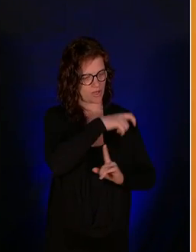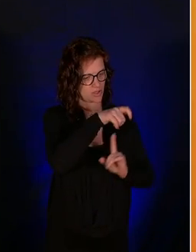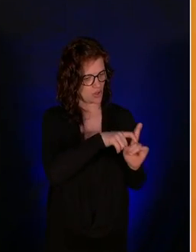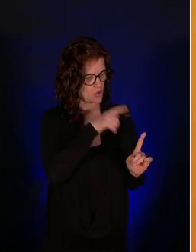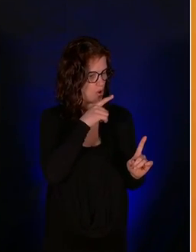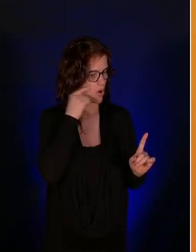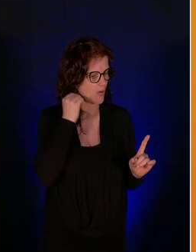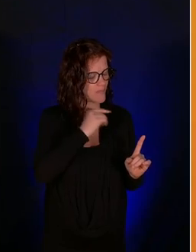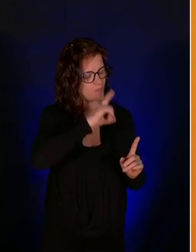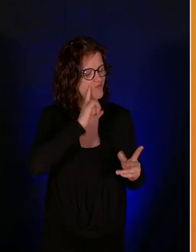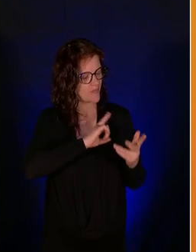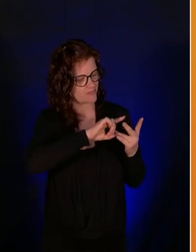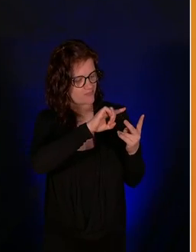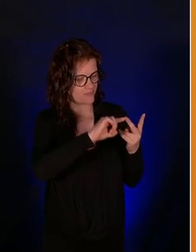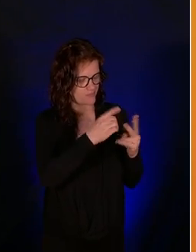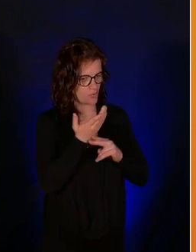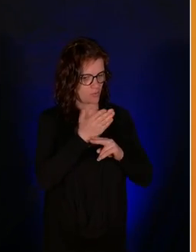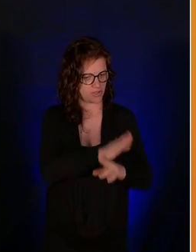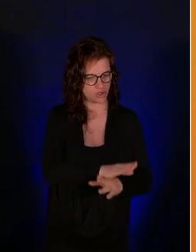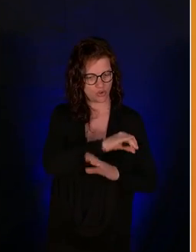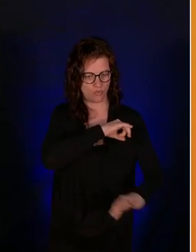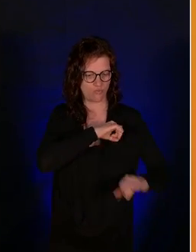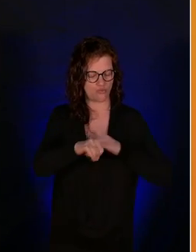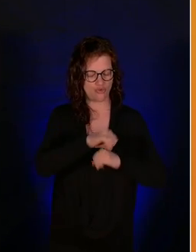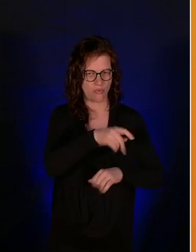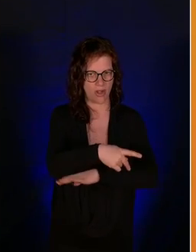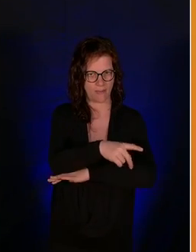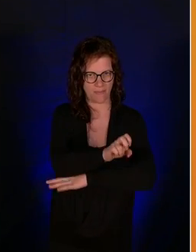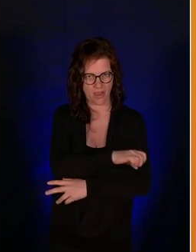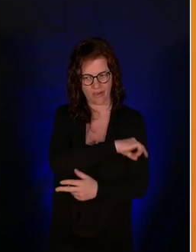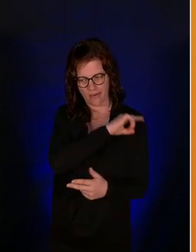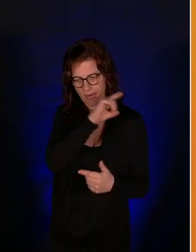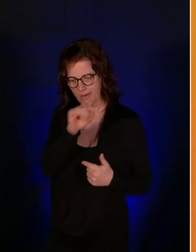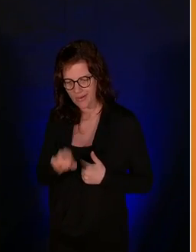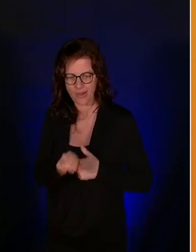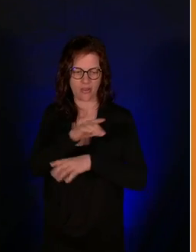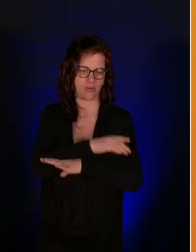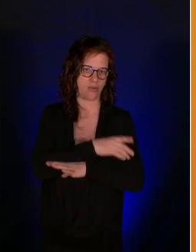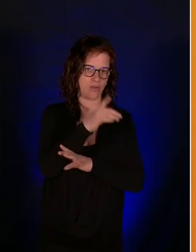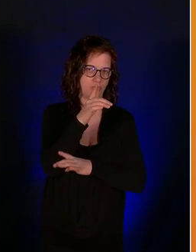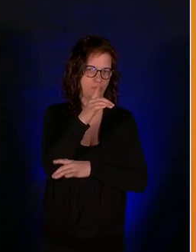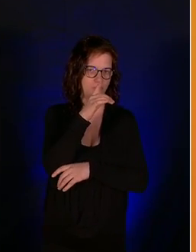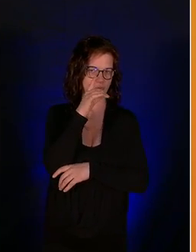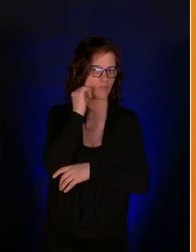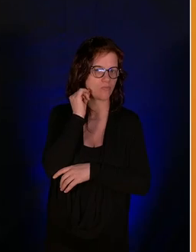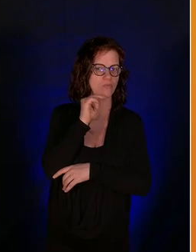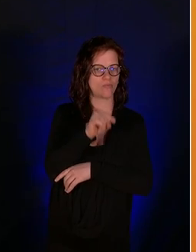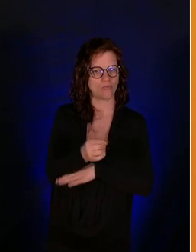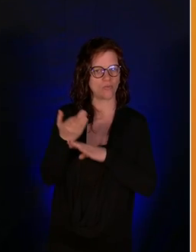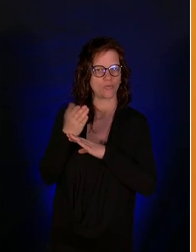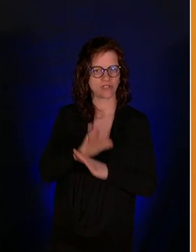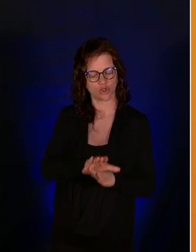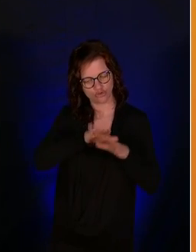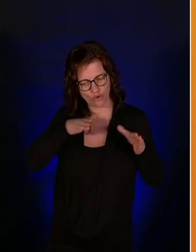Poyard et Laetitia Planche qui représentent le Mouvement de la Paix. Bienvenue à Michel Jalamion qui représente